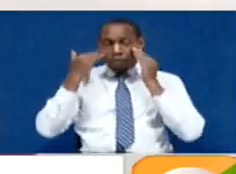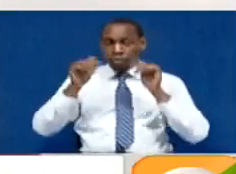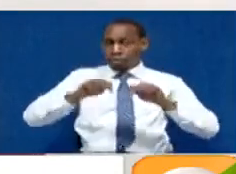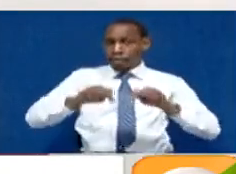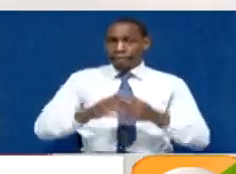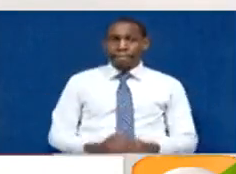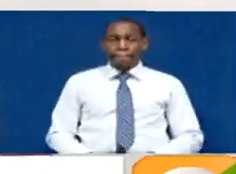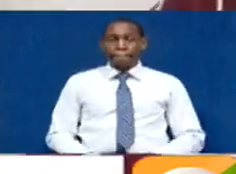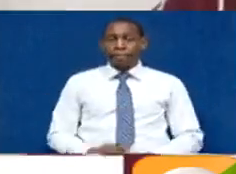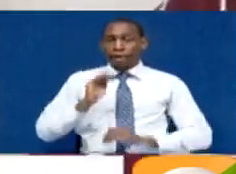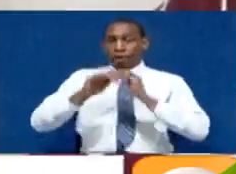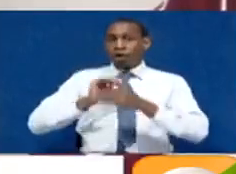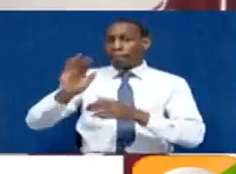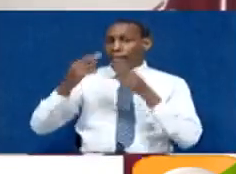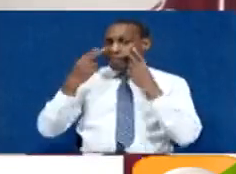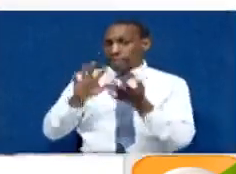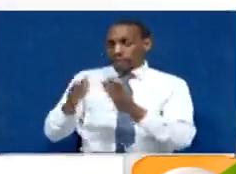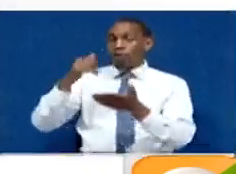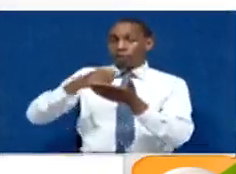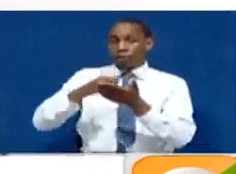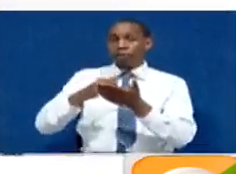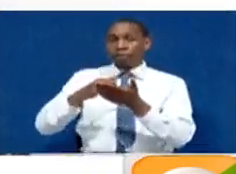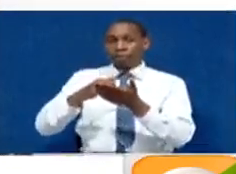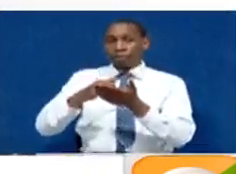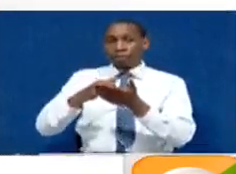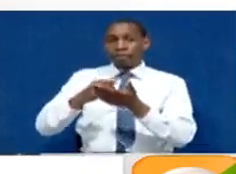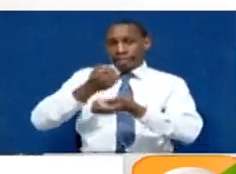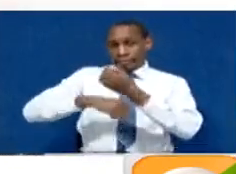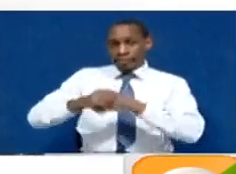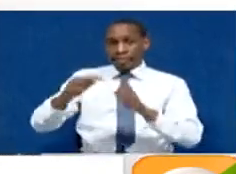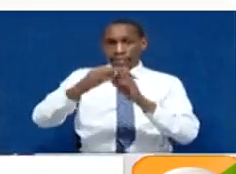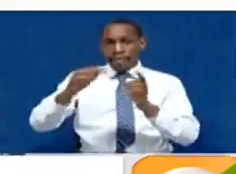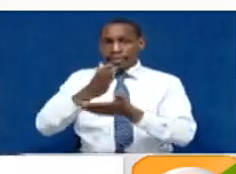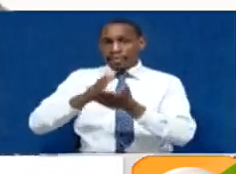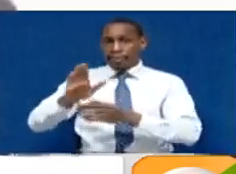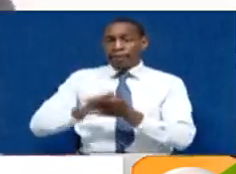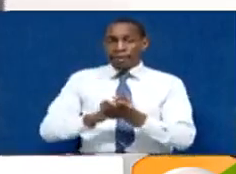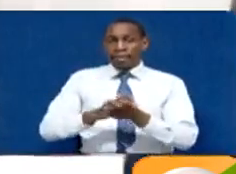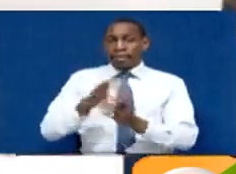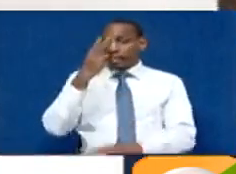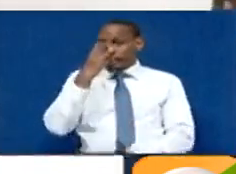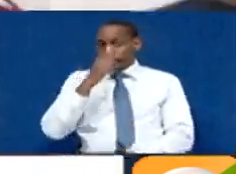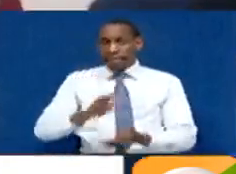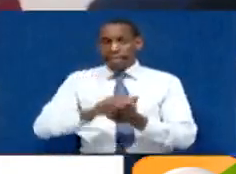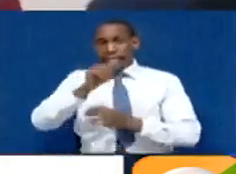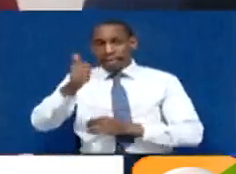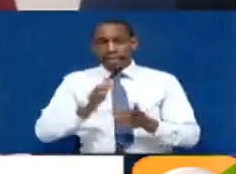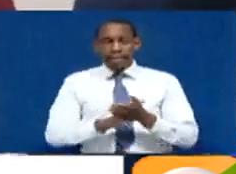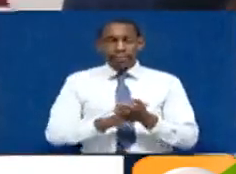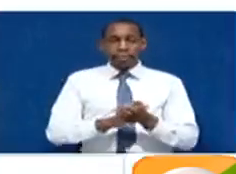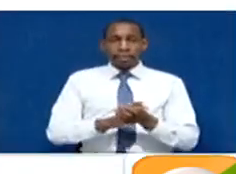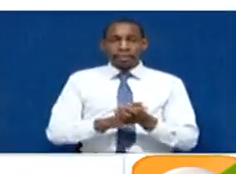hii leo. Wote wakionekana kuhusika kwa namna moja au nyingine, baadhi yao wakiwa washukiwa na kwingine